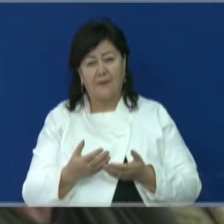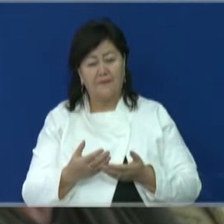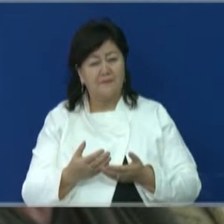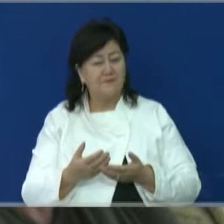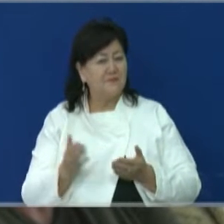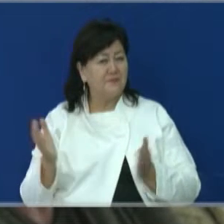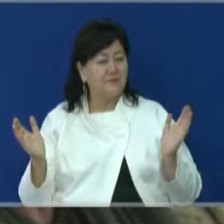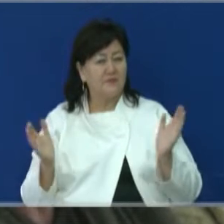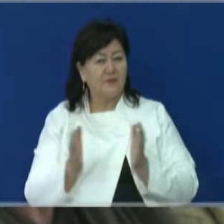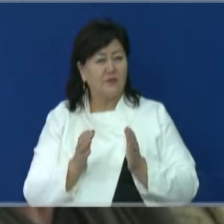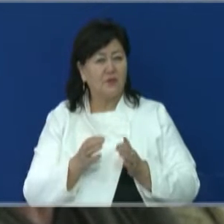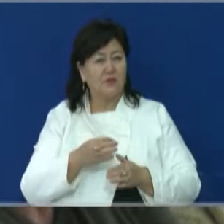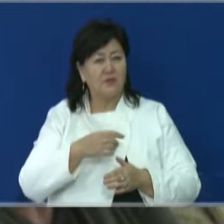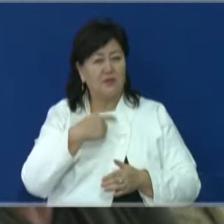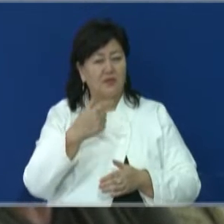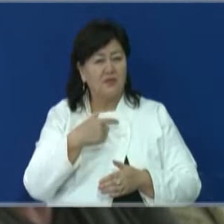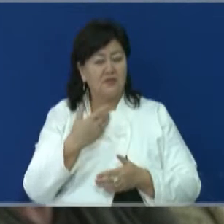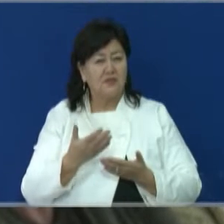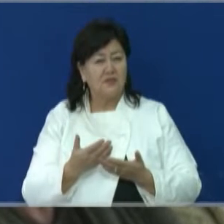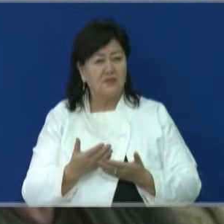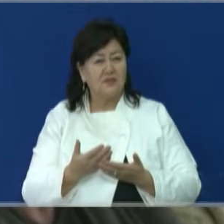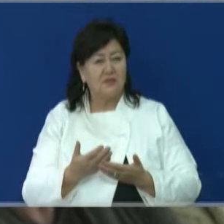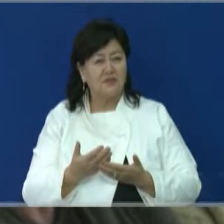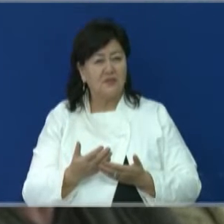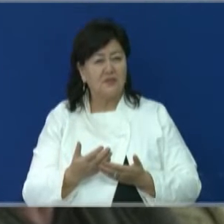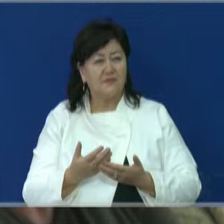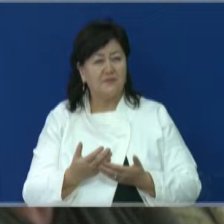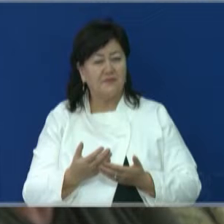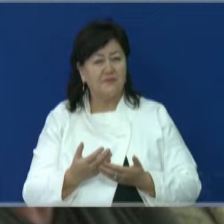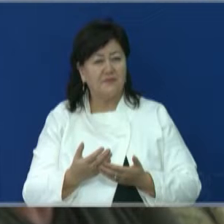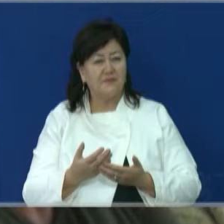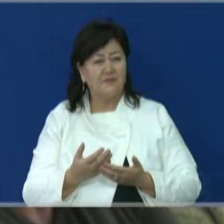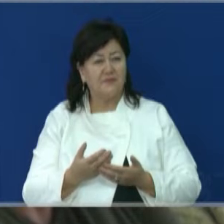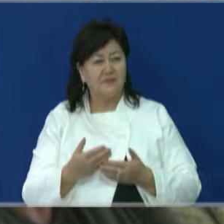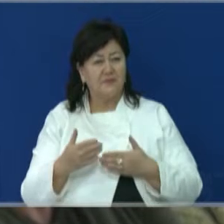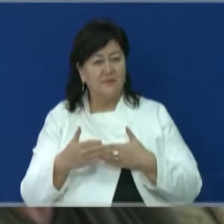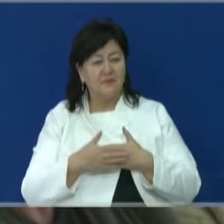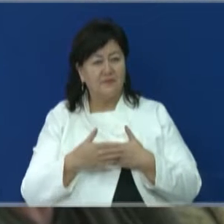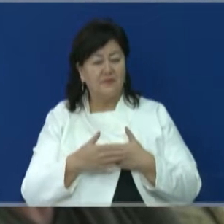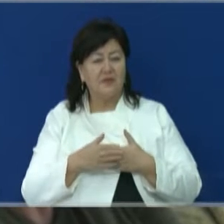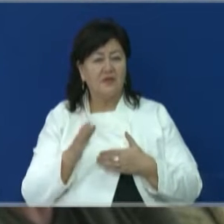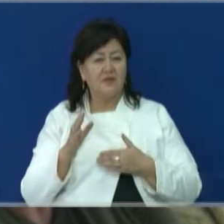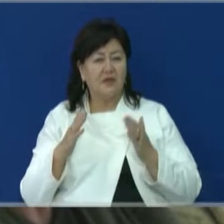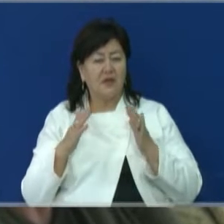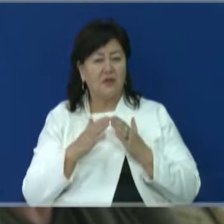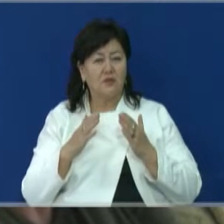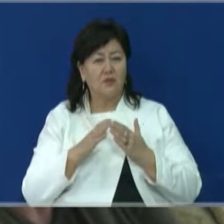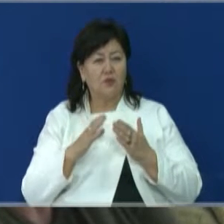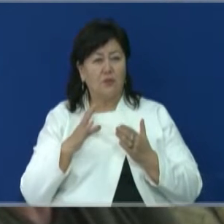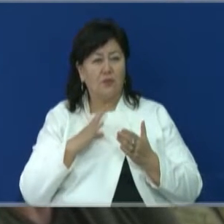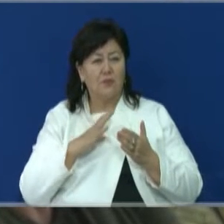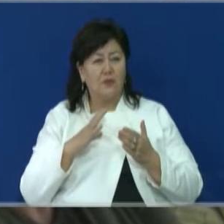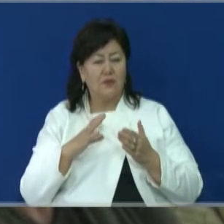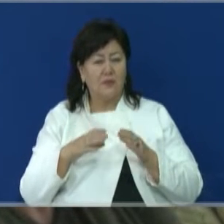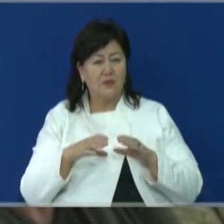қысқасын айтқанда қаражат мәселесі қиындау. Бізге соған үйге тақаулау тартқызып берсеңіз, тіпті өзіміз кіргіздіртіп алар